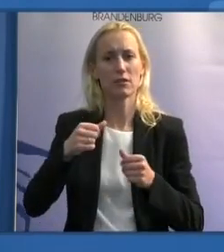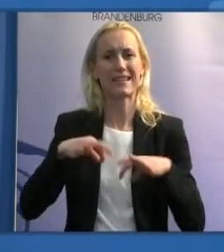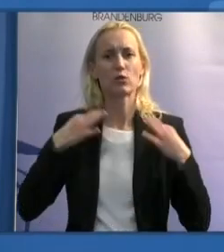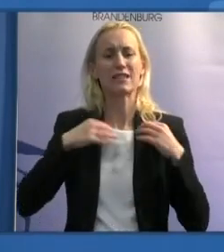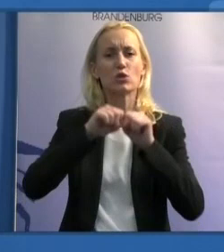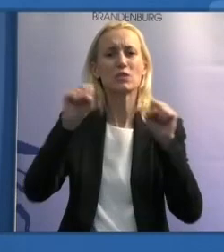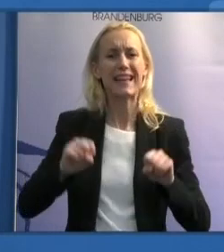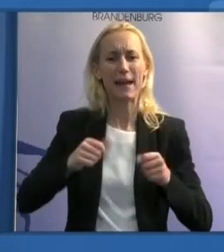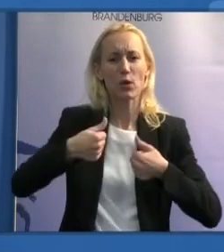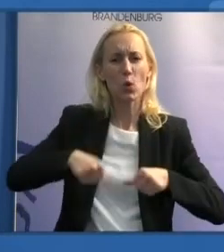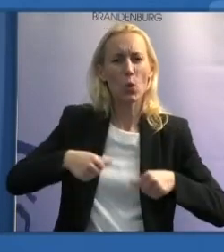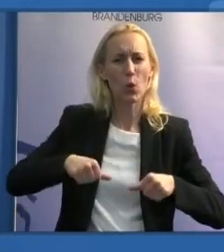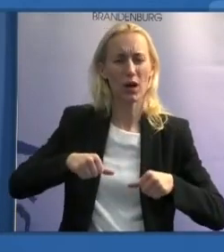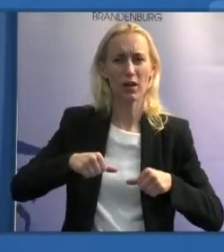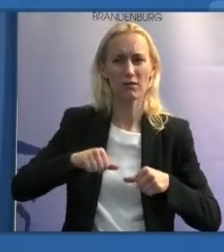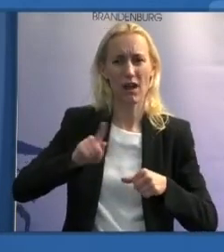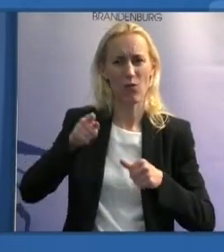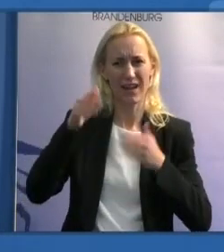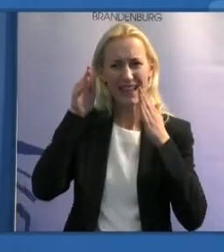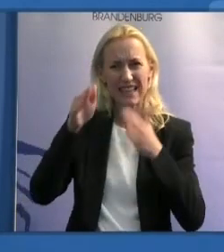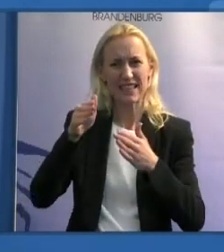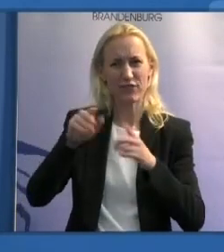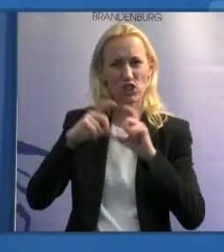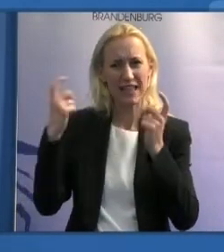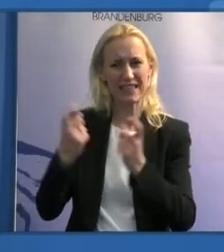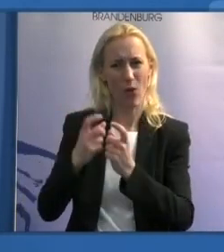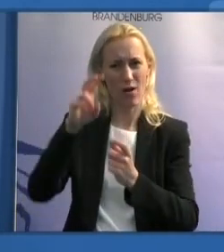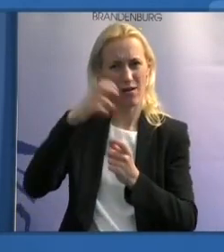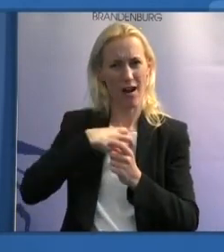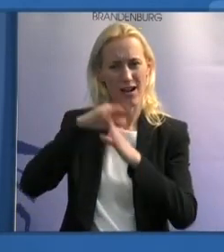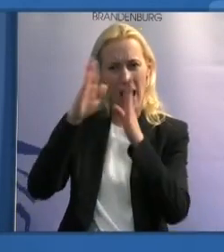Gesundheitssystem, den Druck vor allen Dingen auf die Intensivstationen der Krankenhäuser zu verringern.